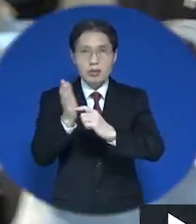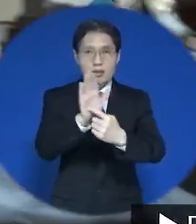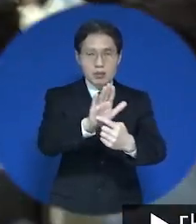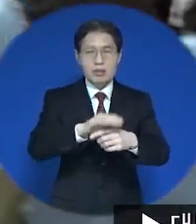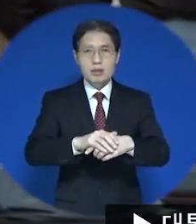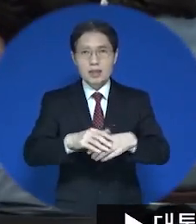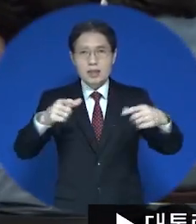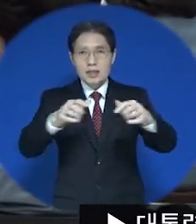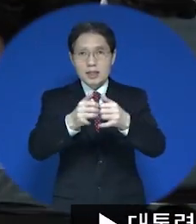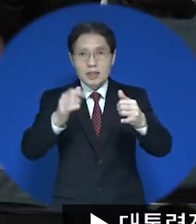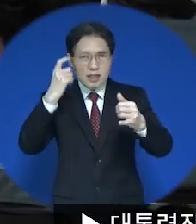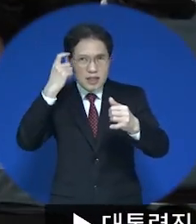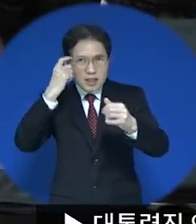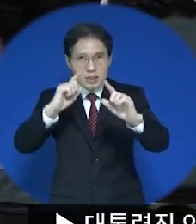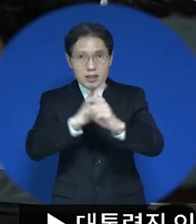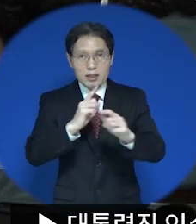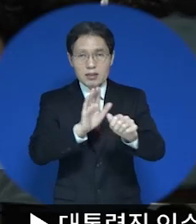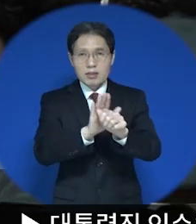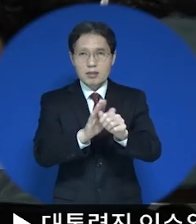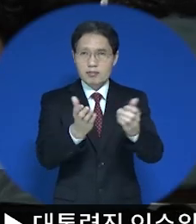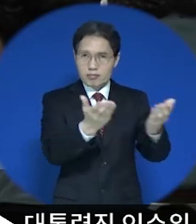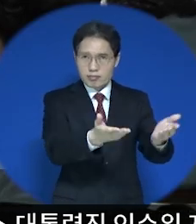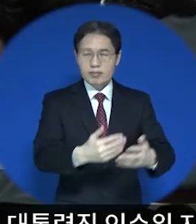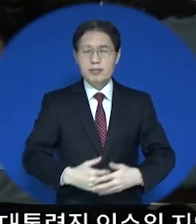전개해 시민의식 향상에 기여할 예정입니다